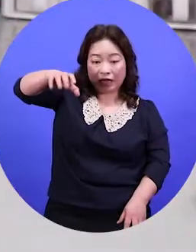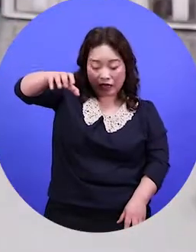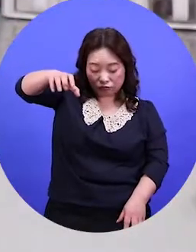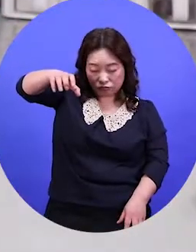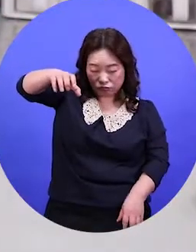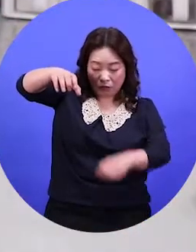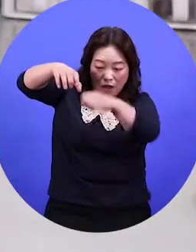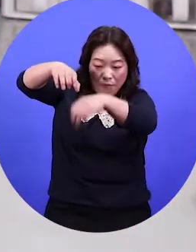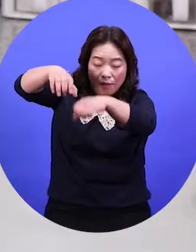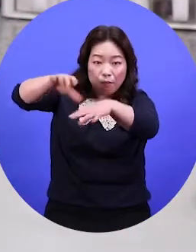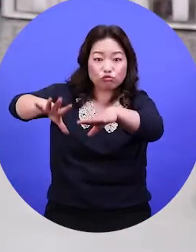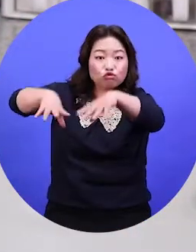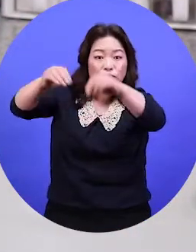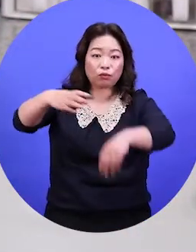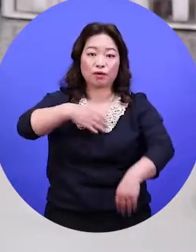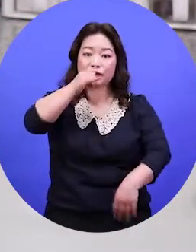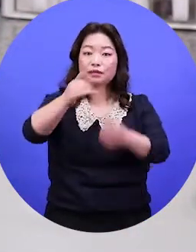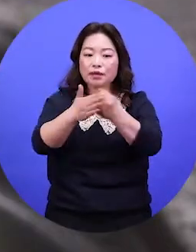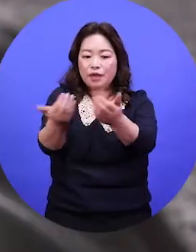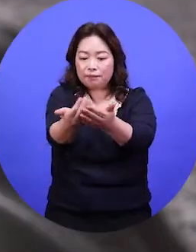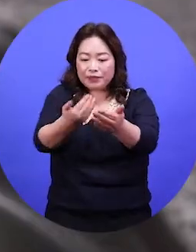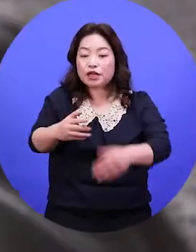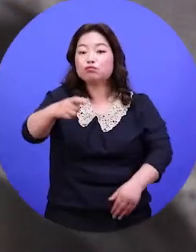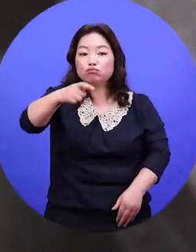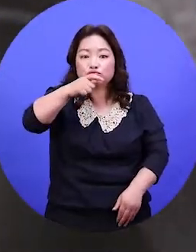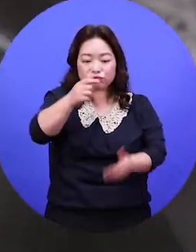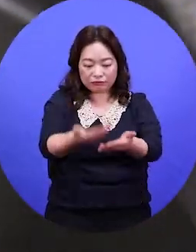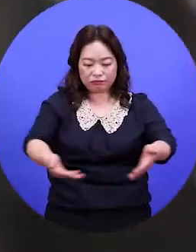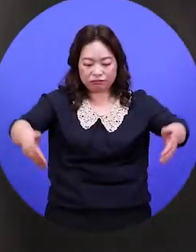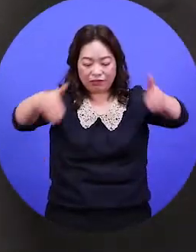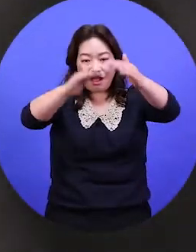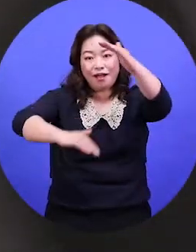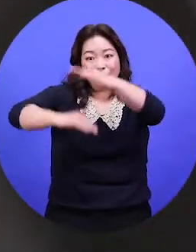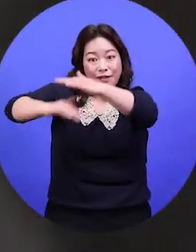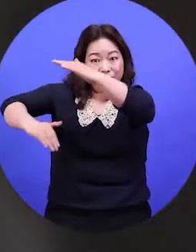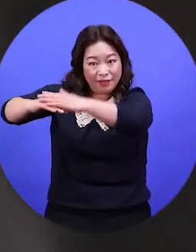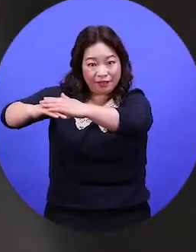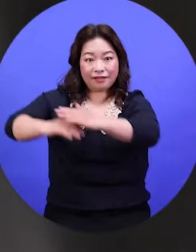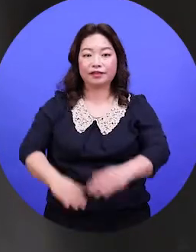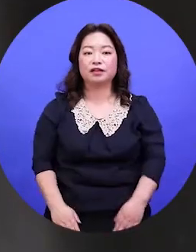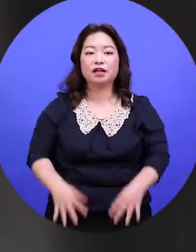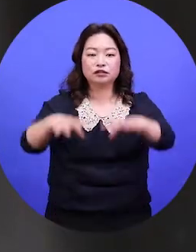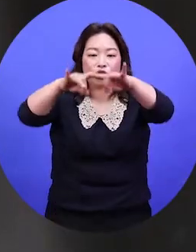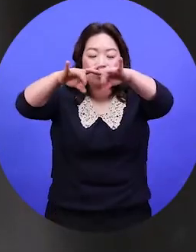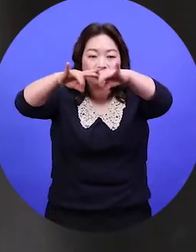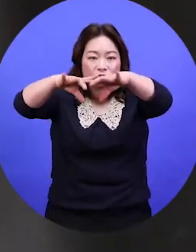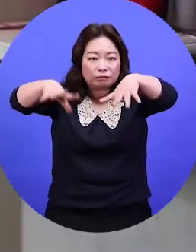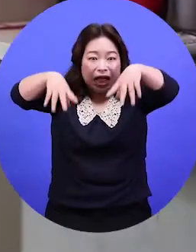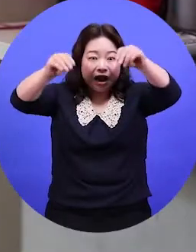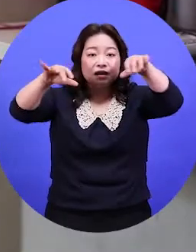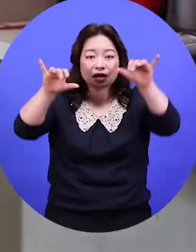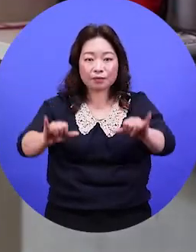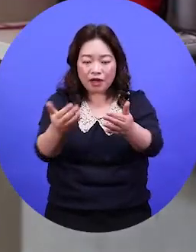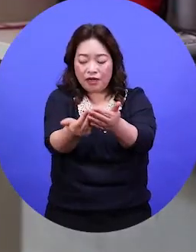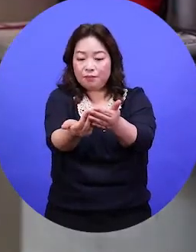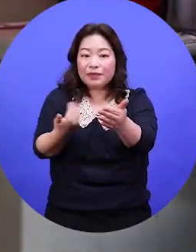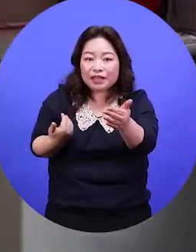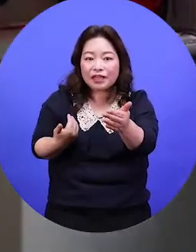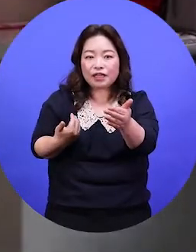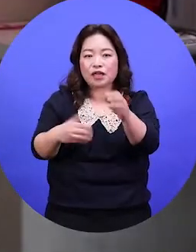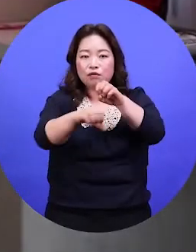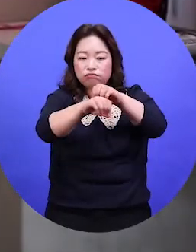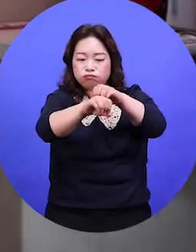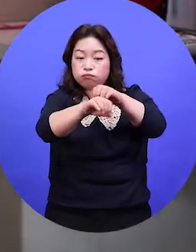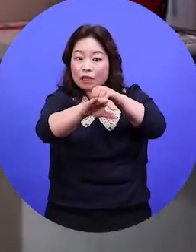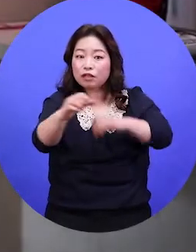상수도 공급이 중단될 수 있으므로 식수 확보를 위해 미리 물을 받아두고 정전에 대비해 비상용 휴대용